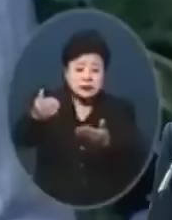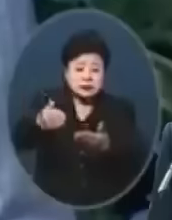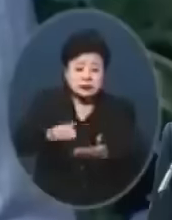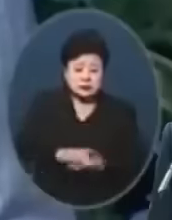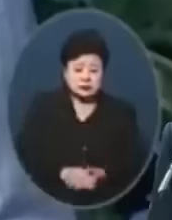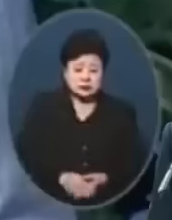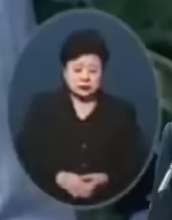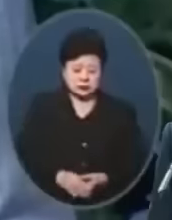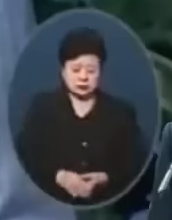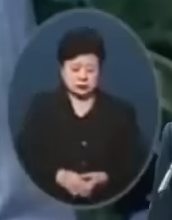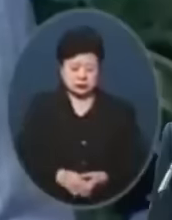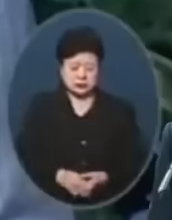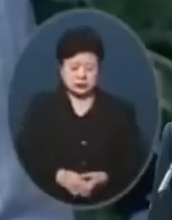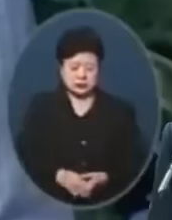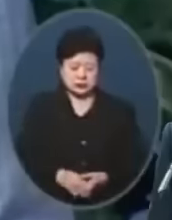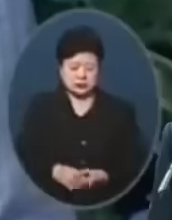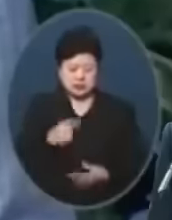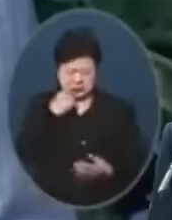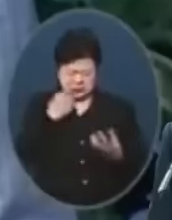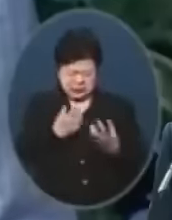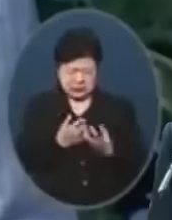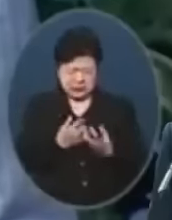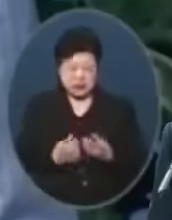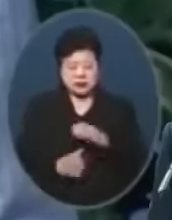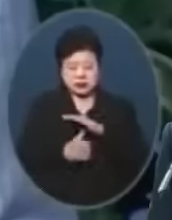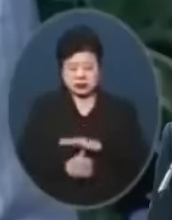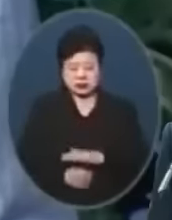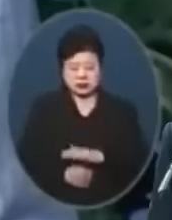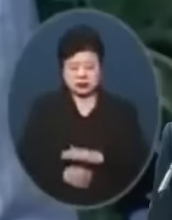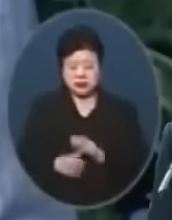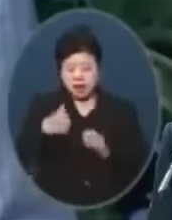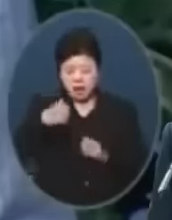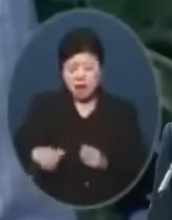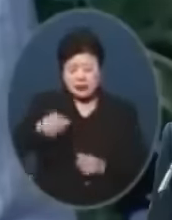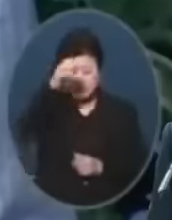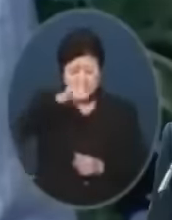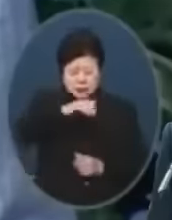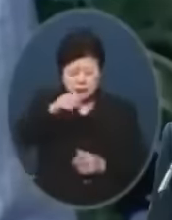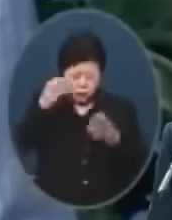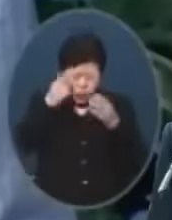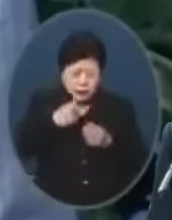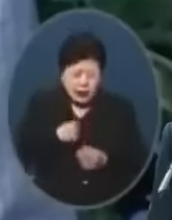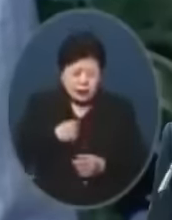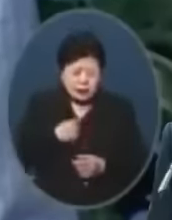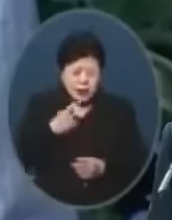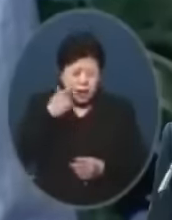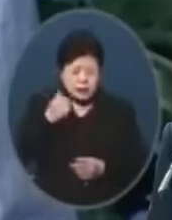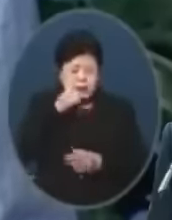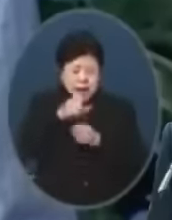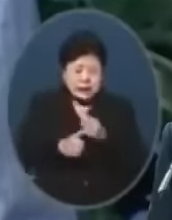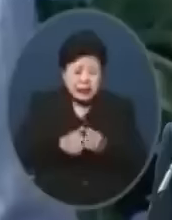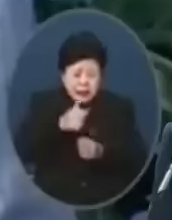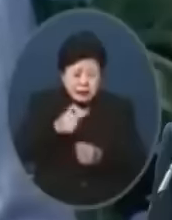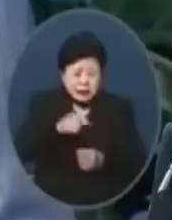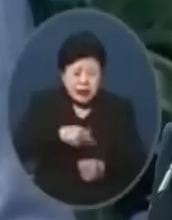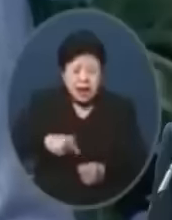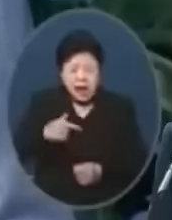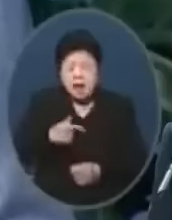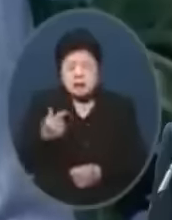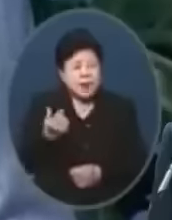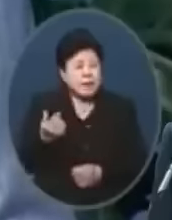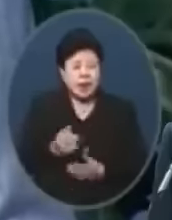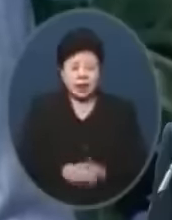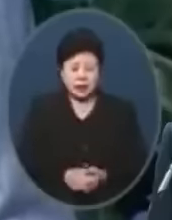모질게 참았었습니다. 그 아들이 십자가에 고통당할 때 아버지 하나님이 얼마나 가슴이